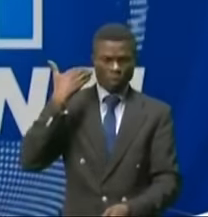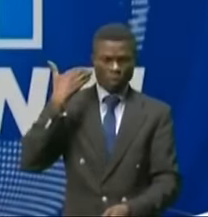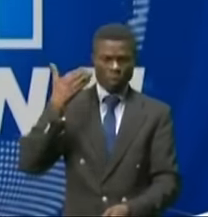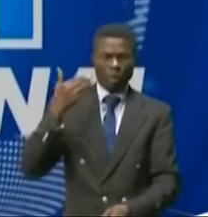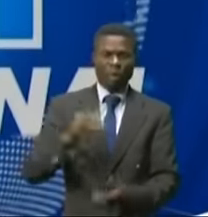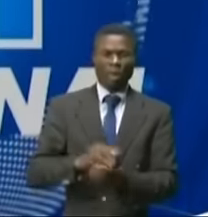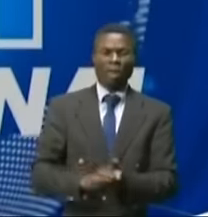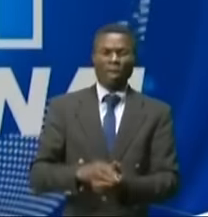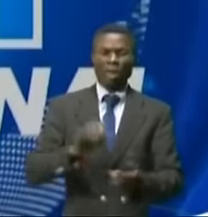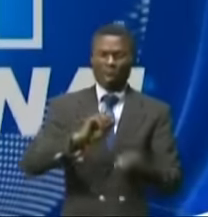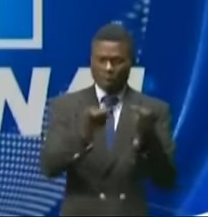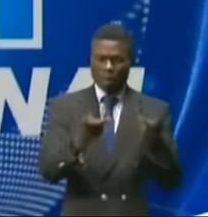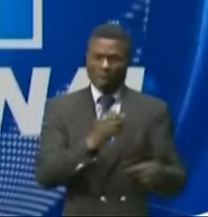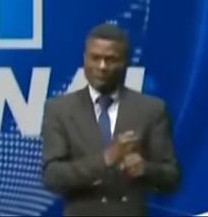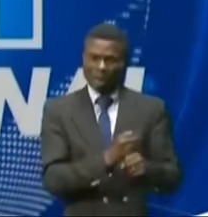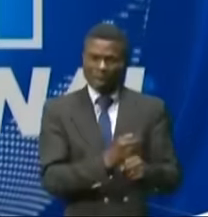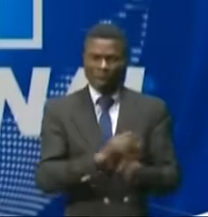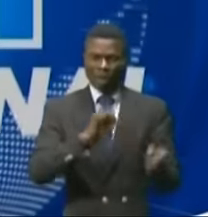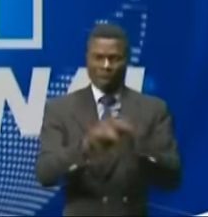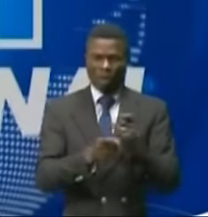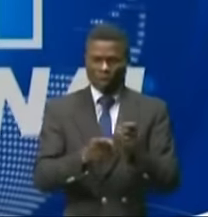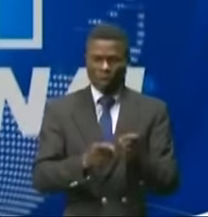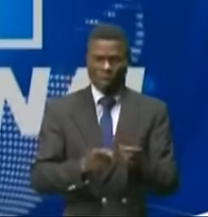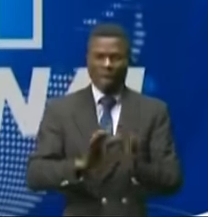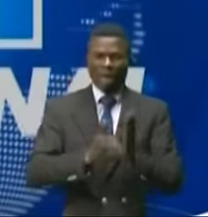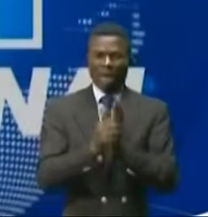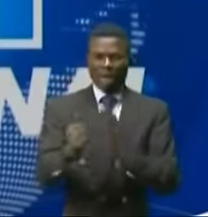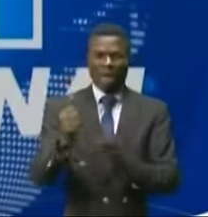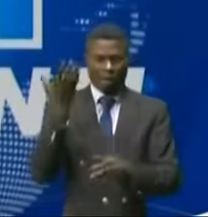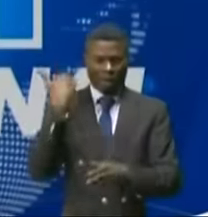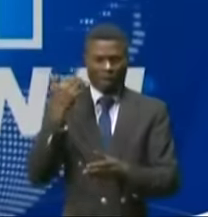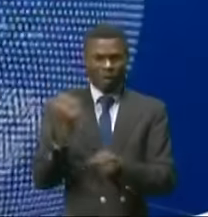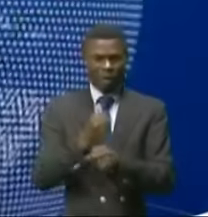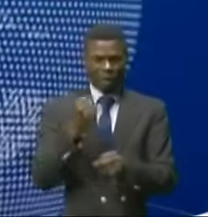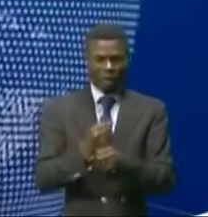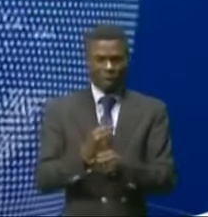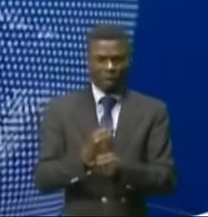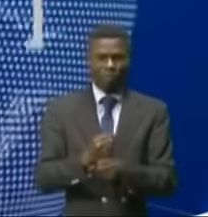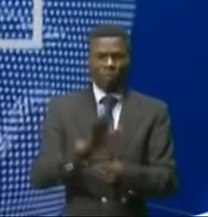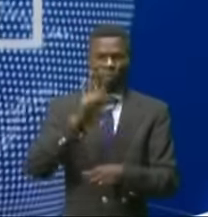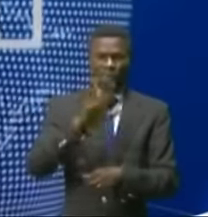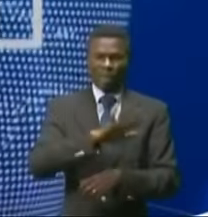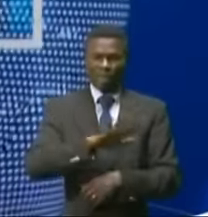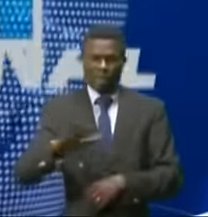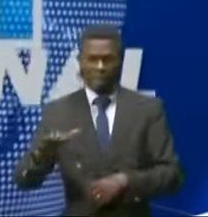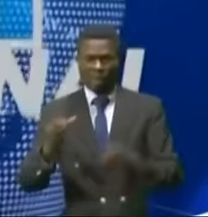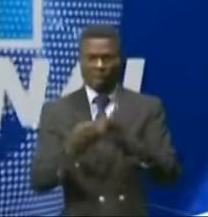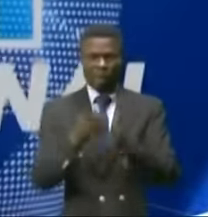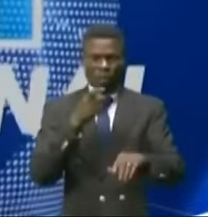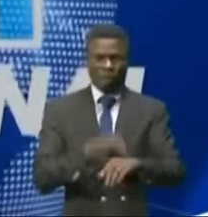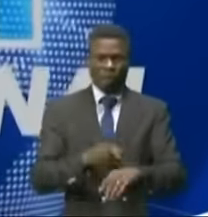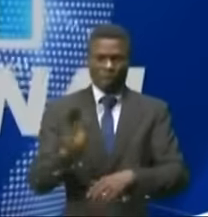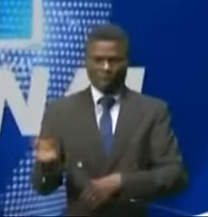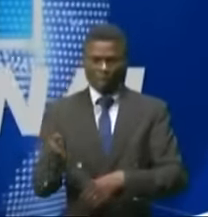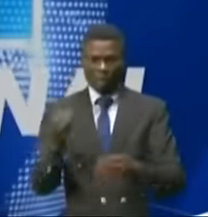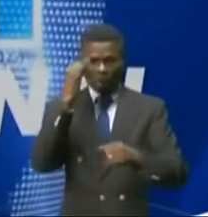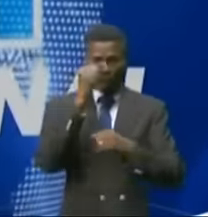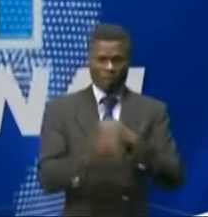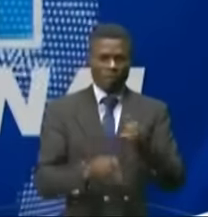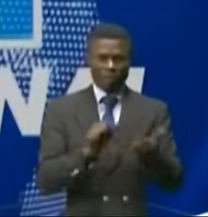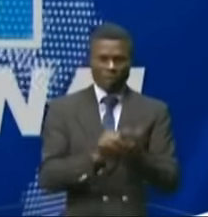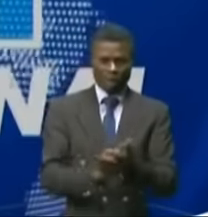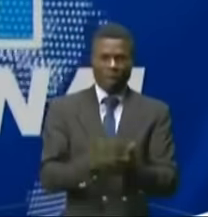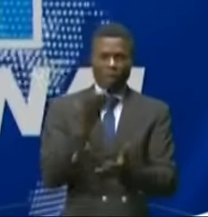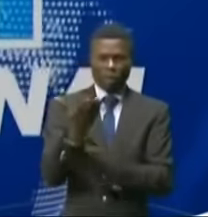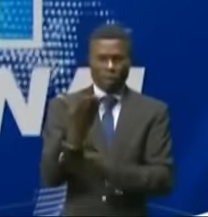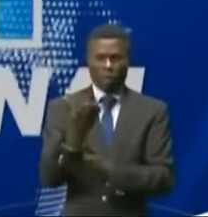de captage pour améliorer la desserte. Ces travaux dureront 5 heures à partir de 7 heures du matin. À cet effet, il